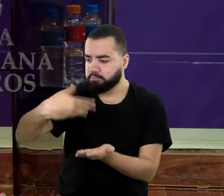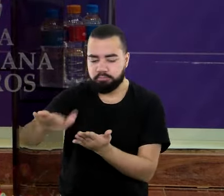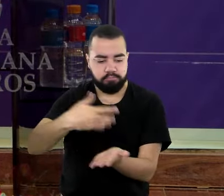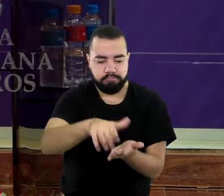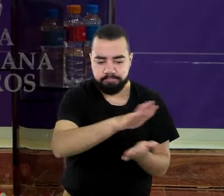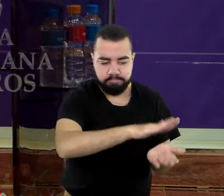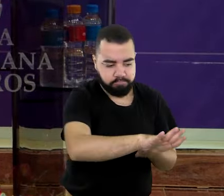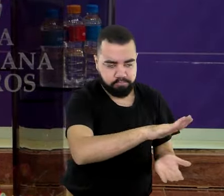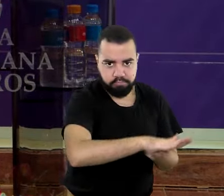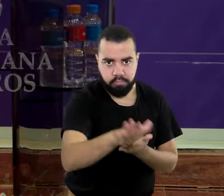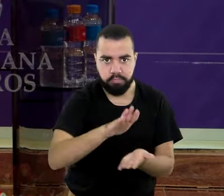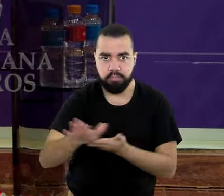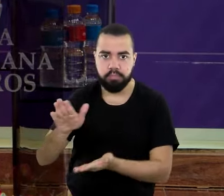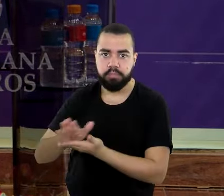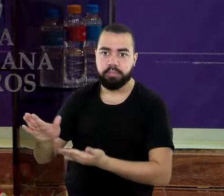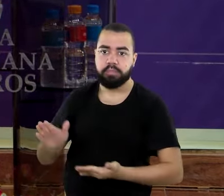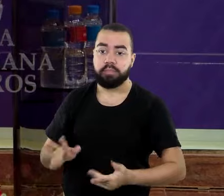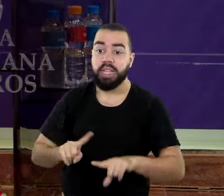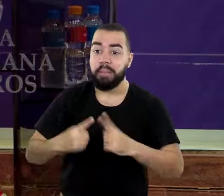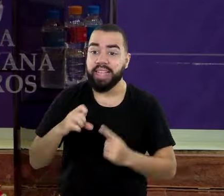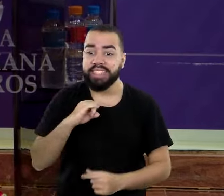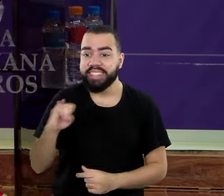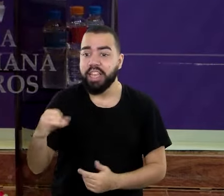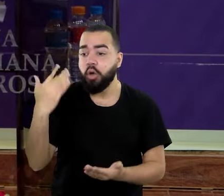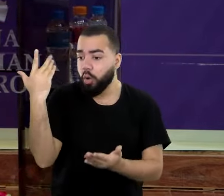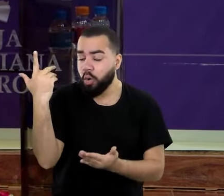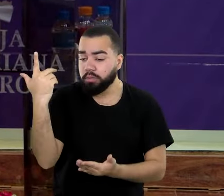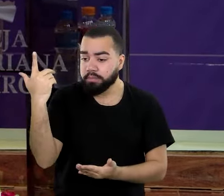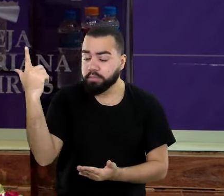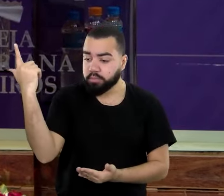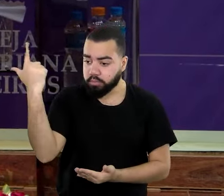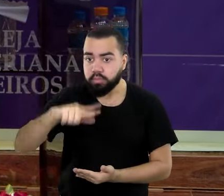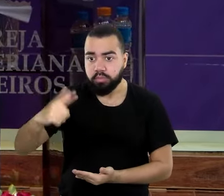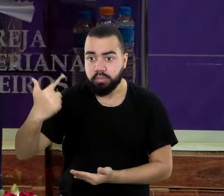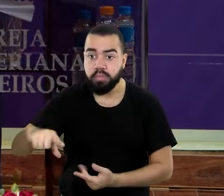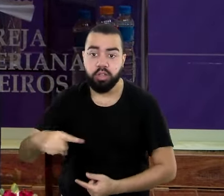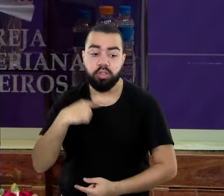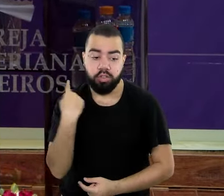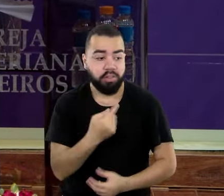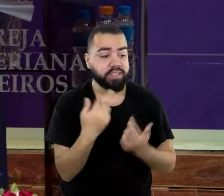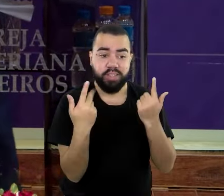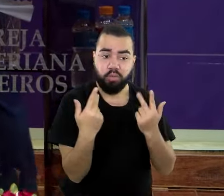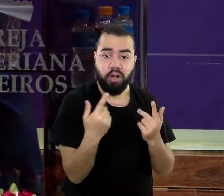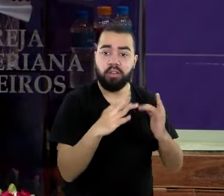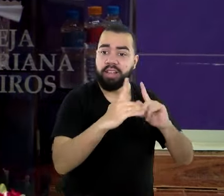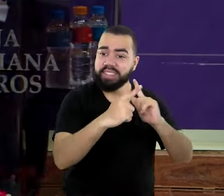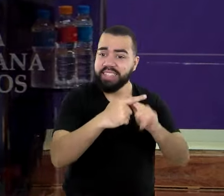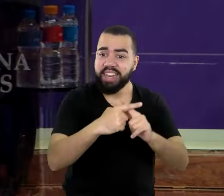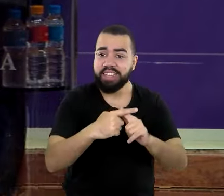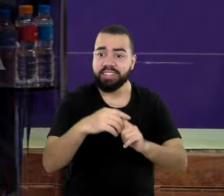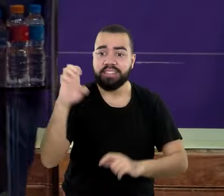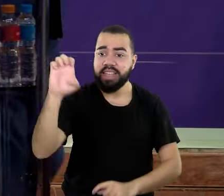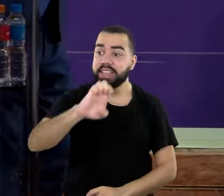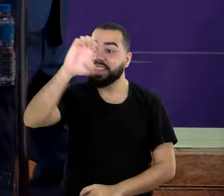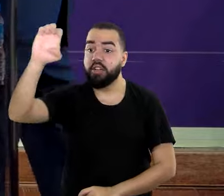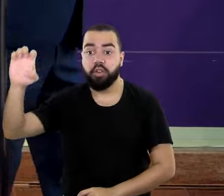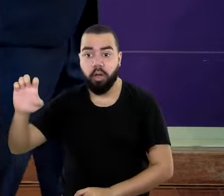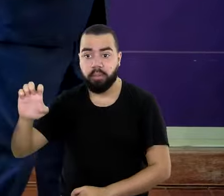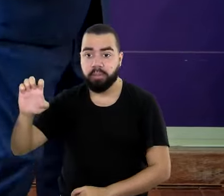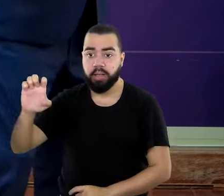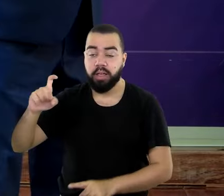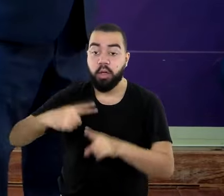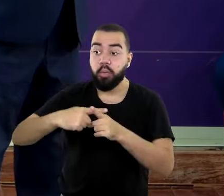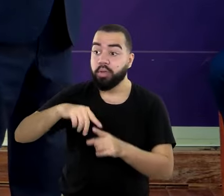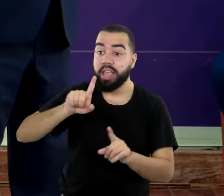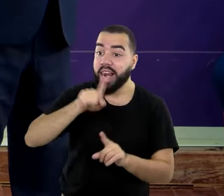교회가 갔습니다. E se continuasse assim, nós seríamos parecidos com as igrejas europeias. 유럽의 교회가 얼마나 부흥했습니까? Porque a